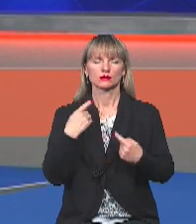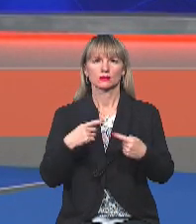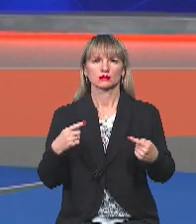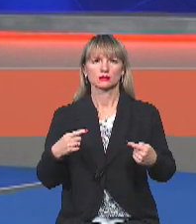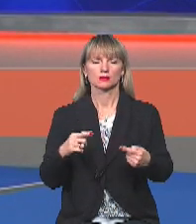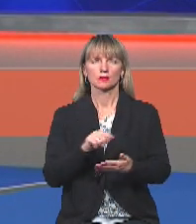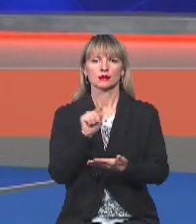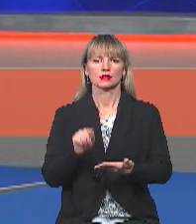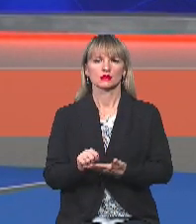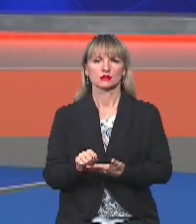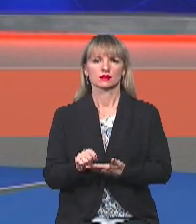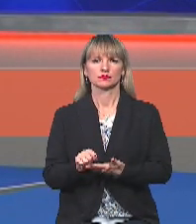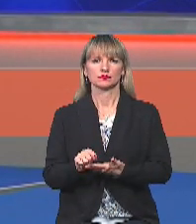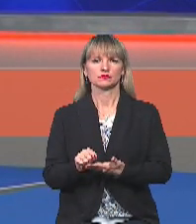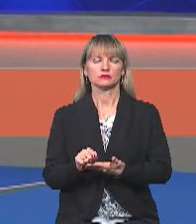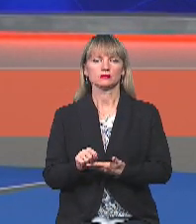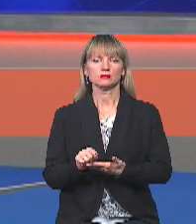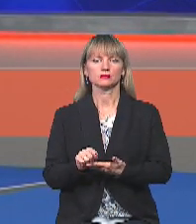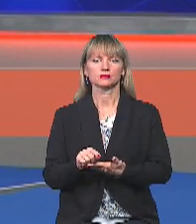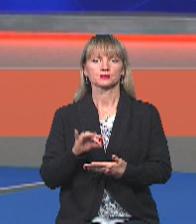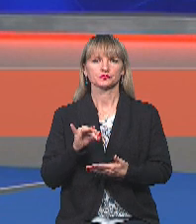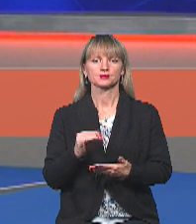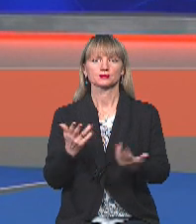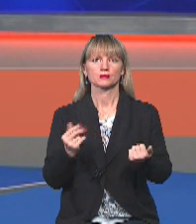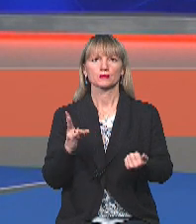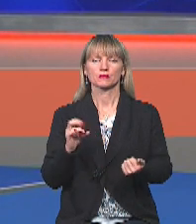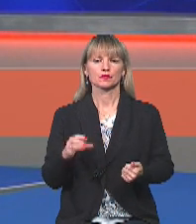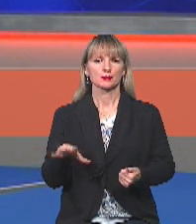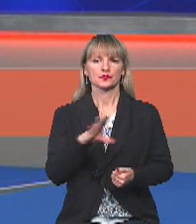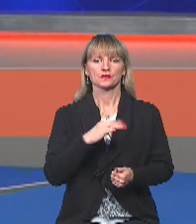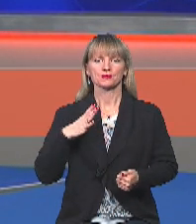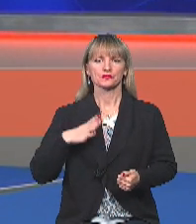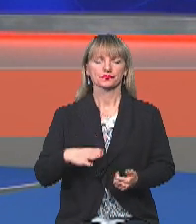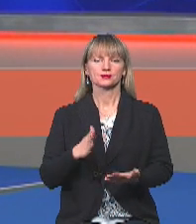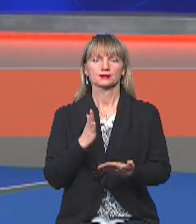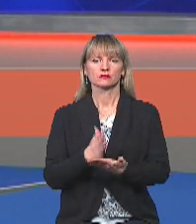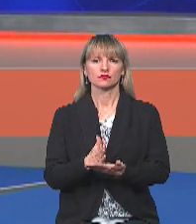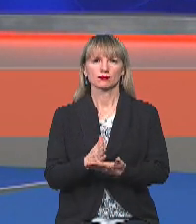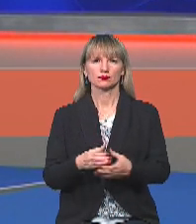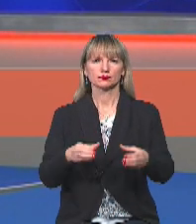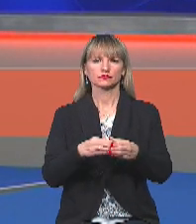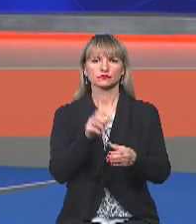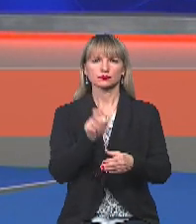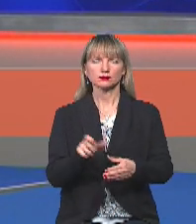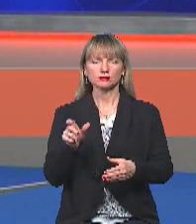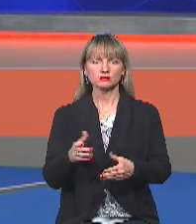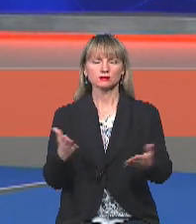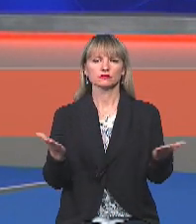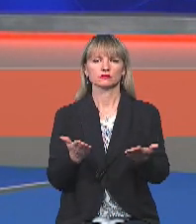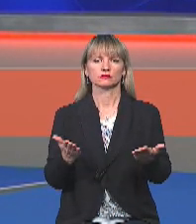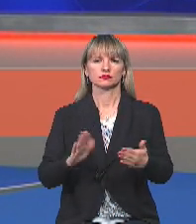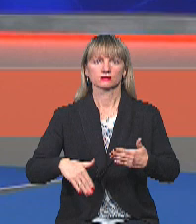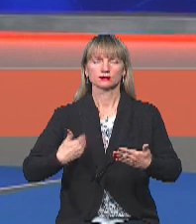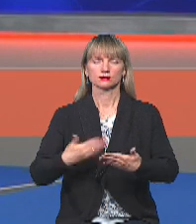І, ну, звичайно, не всі витримали. От є група людей, яка